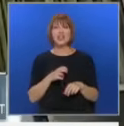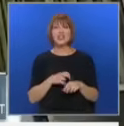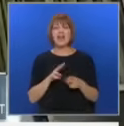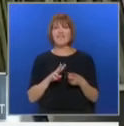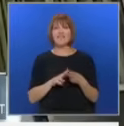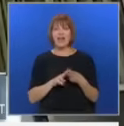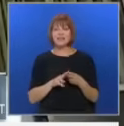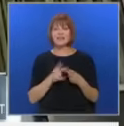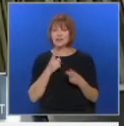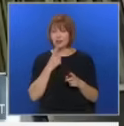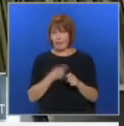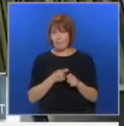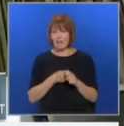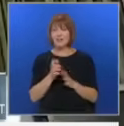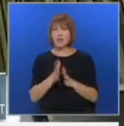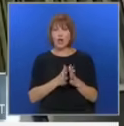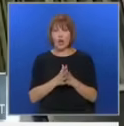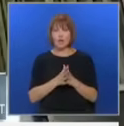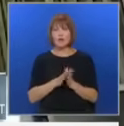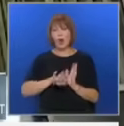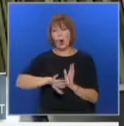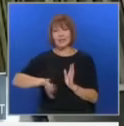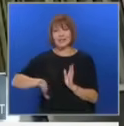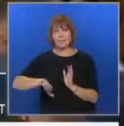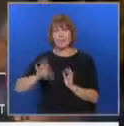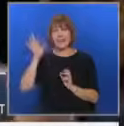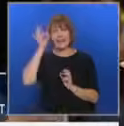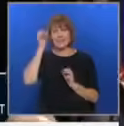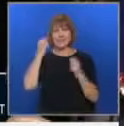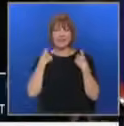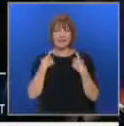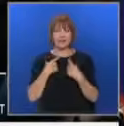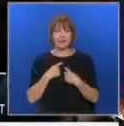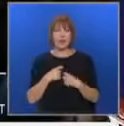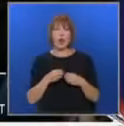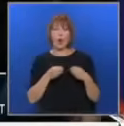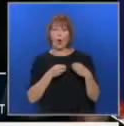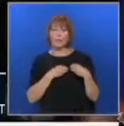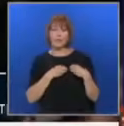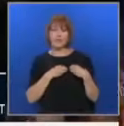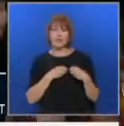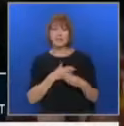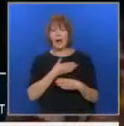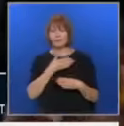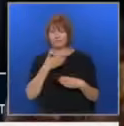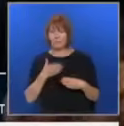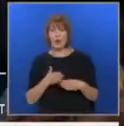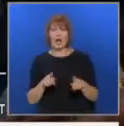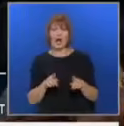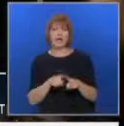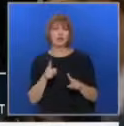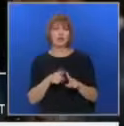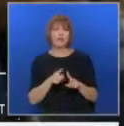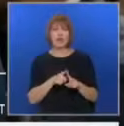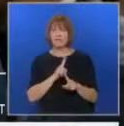ще мобилизира точно хората от Средния Запад, сините якички. Побежденията си е дори по-краен от Тръмп. Не би се поколебал да